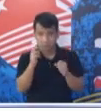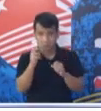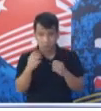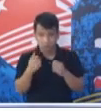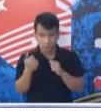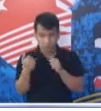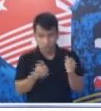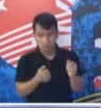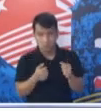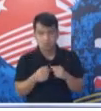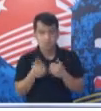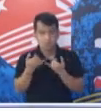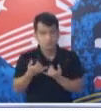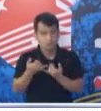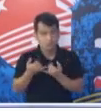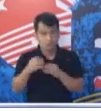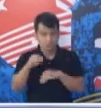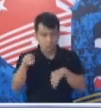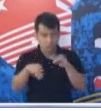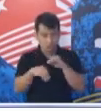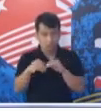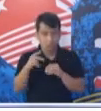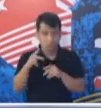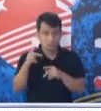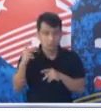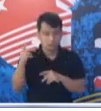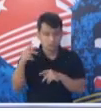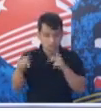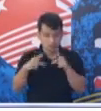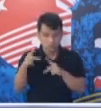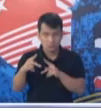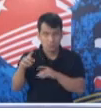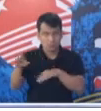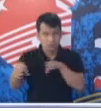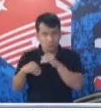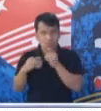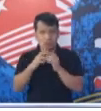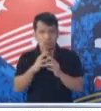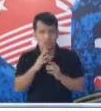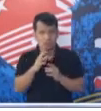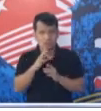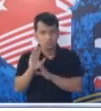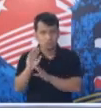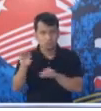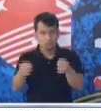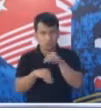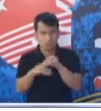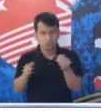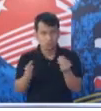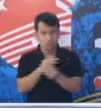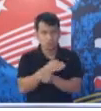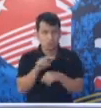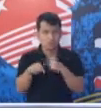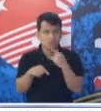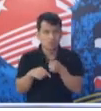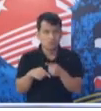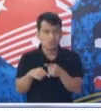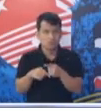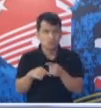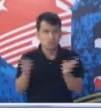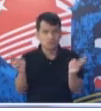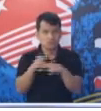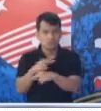now some of your people na gustong benga, talking to some of our people na magpalit na lang, umalis na lang, pati